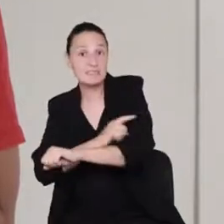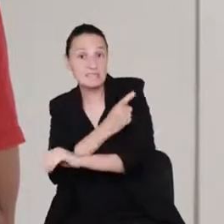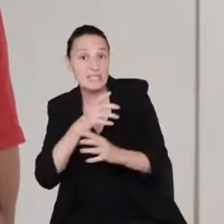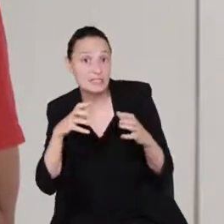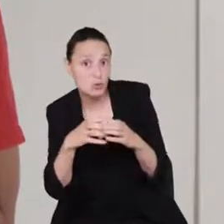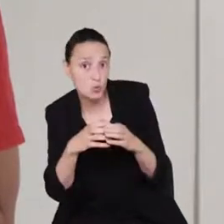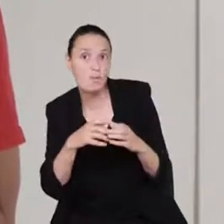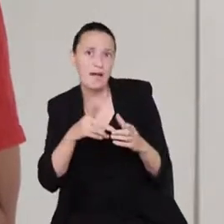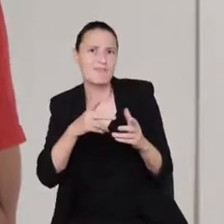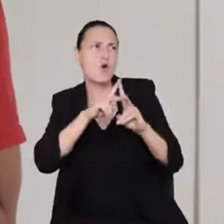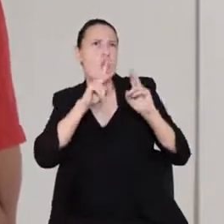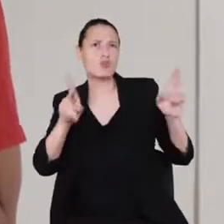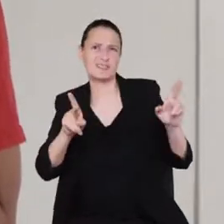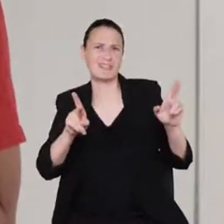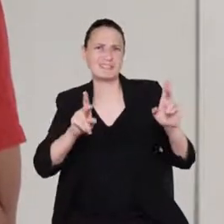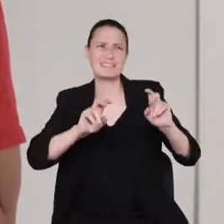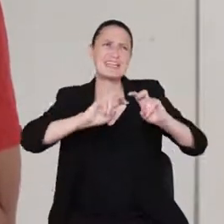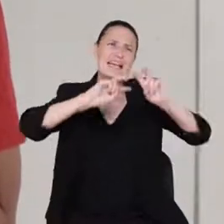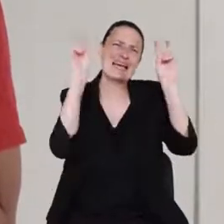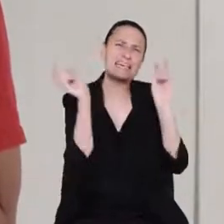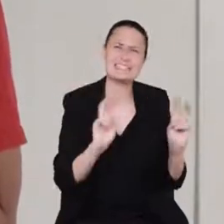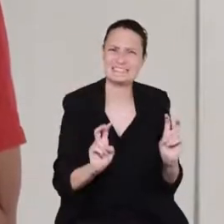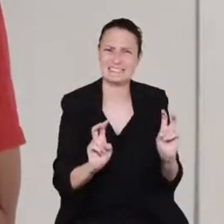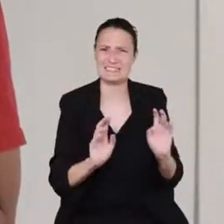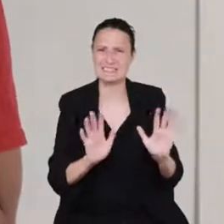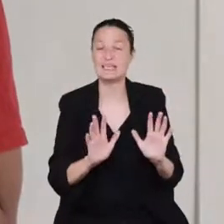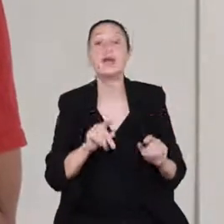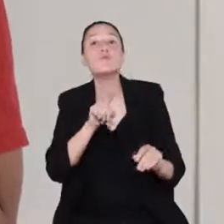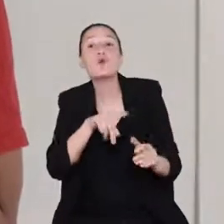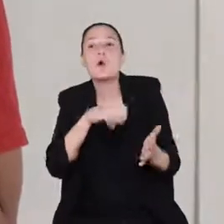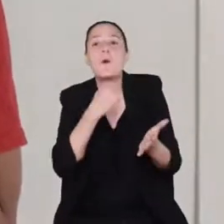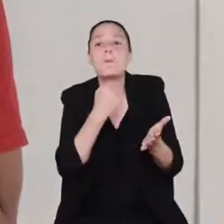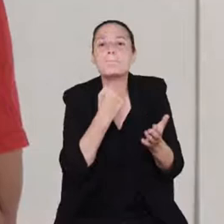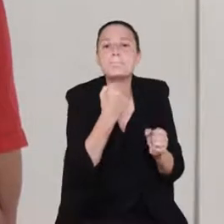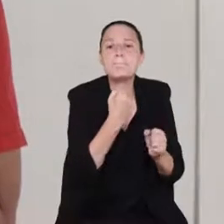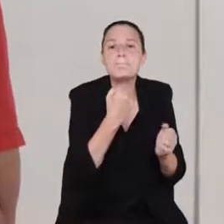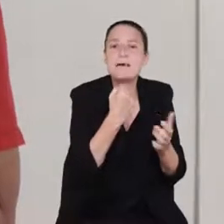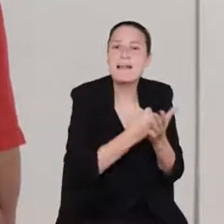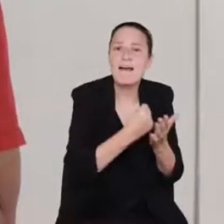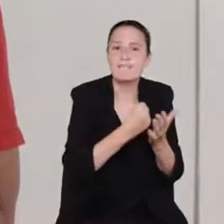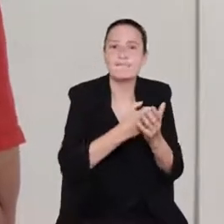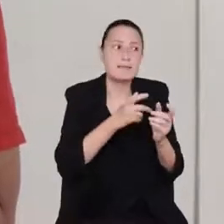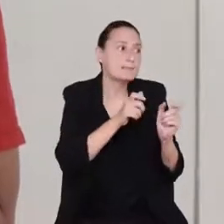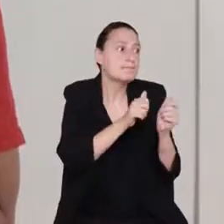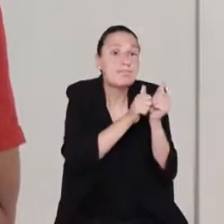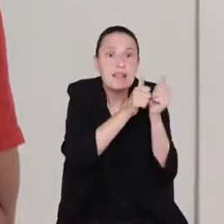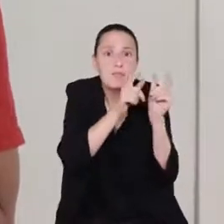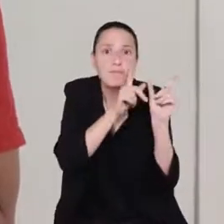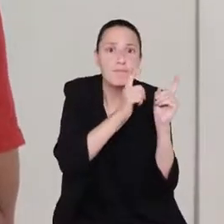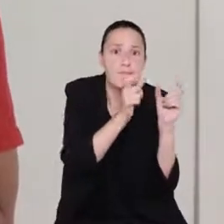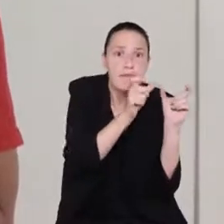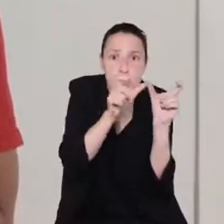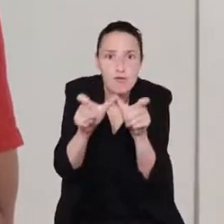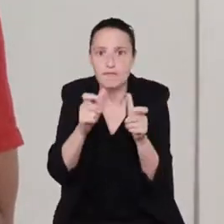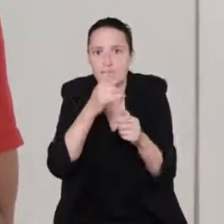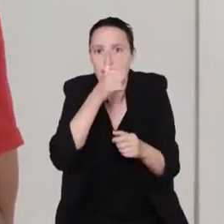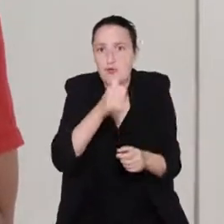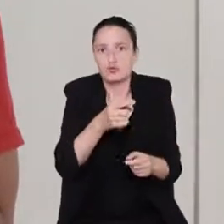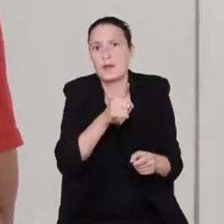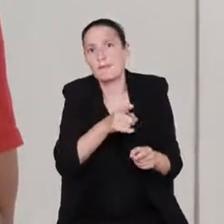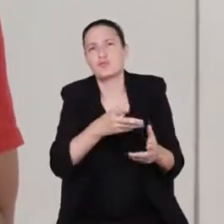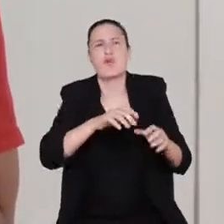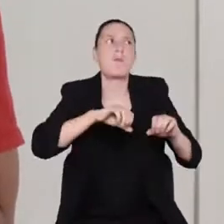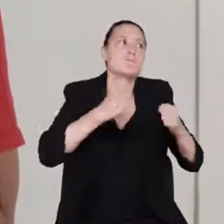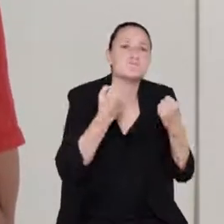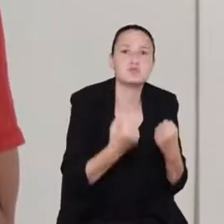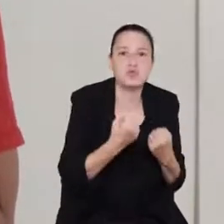czasach wielkiego kryzysu, no, że jednak tych praw nie można egzekwować, bo to jest za duże obciążenie. Musimy postępować tu ostrożnie, ponieważ nasz